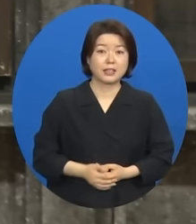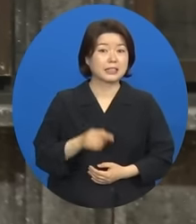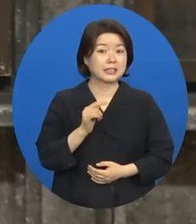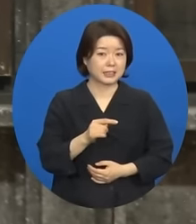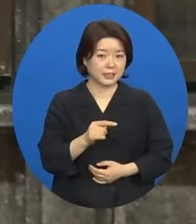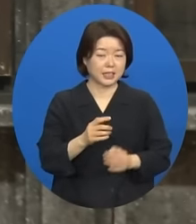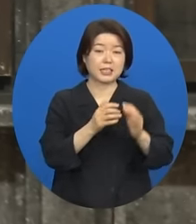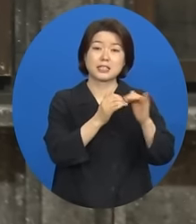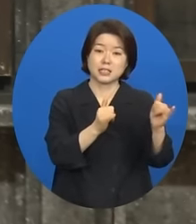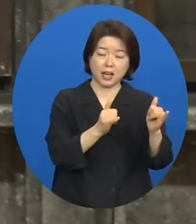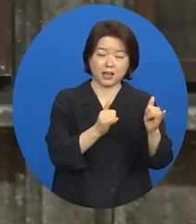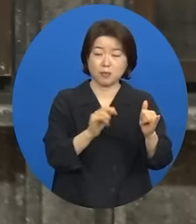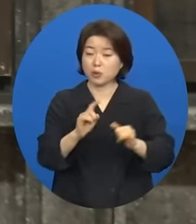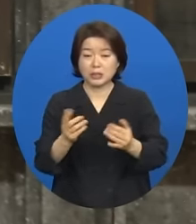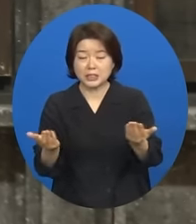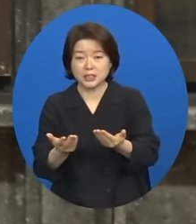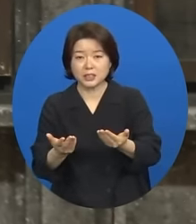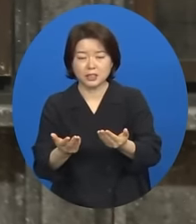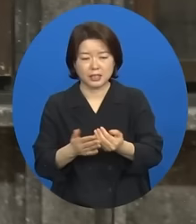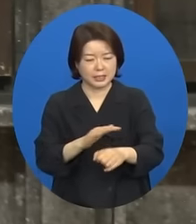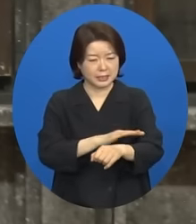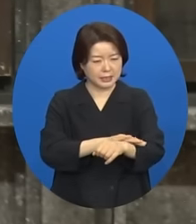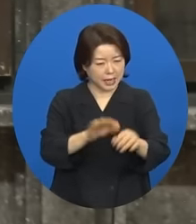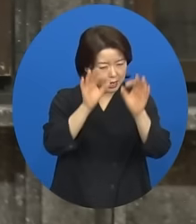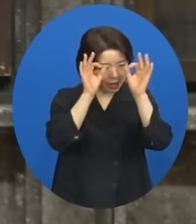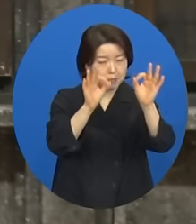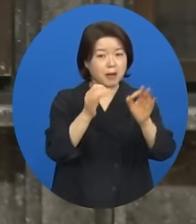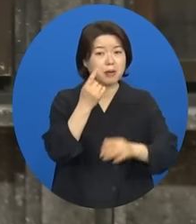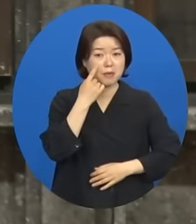그것이 사람이든 사건이든 한번 잘 살펴보세요.